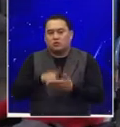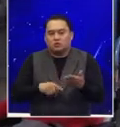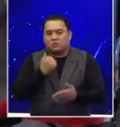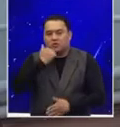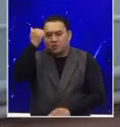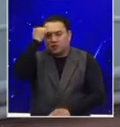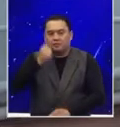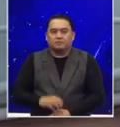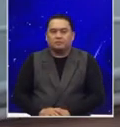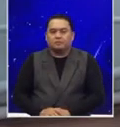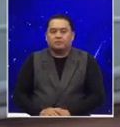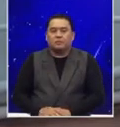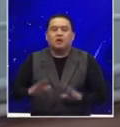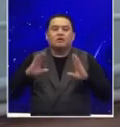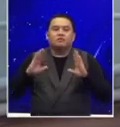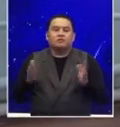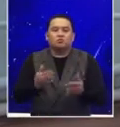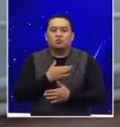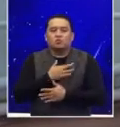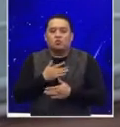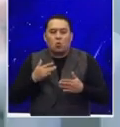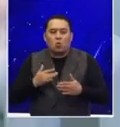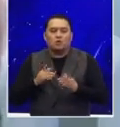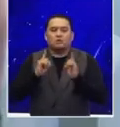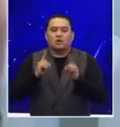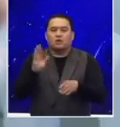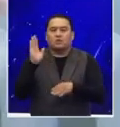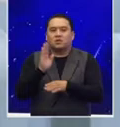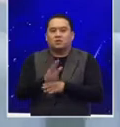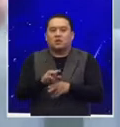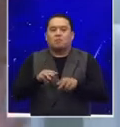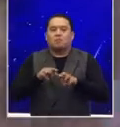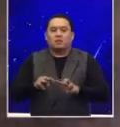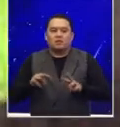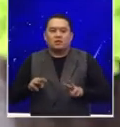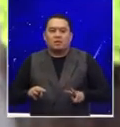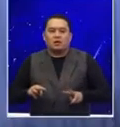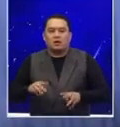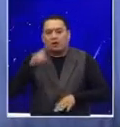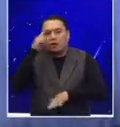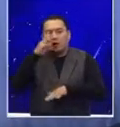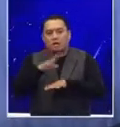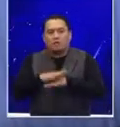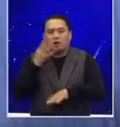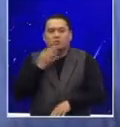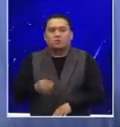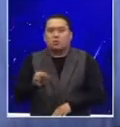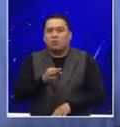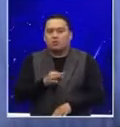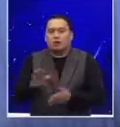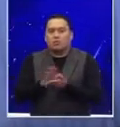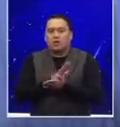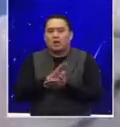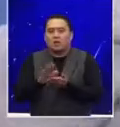Спасибо. И таких случаев немало. Ежегодно, согласно приказу министра здравоохранения и постановлению Акимата Алматинской области,